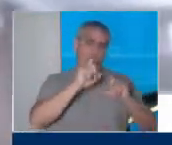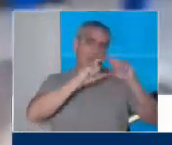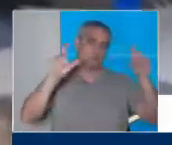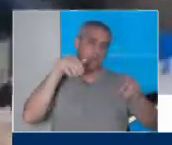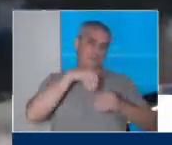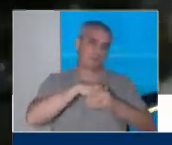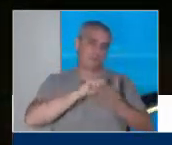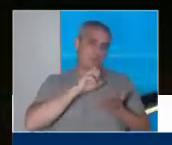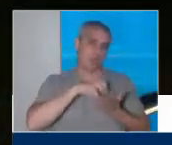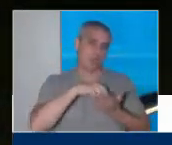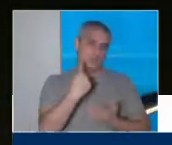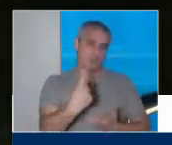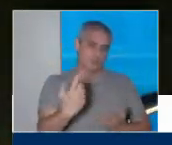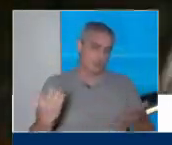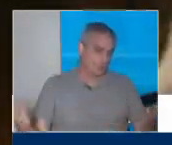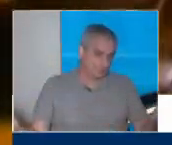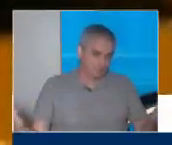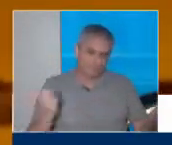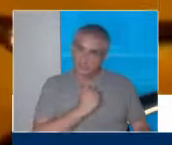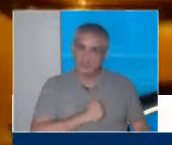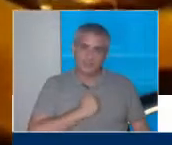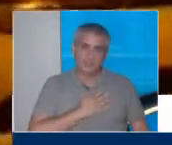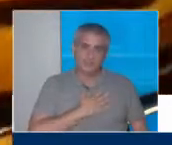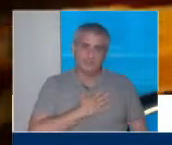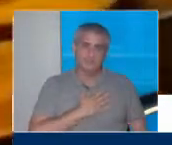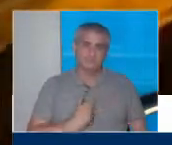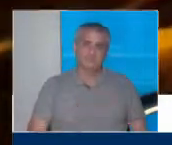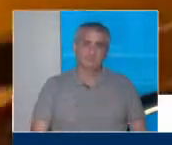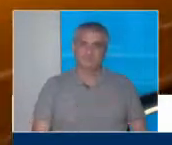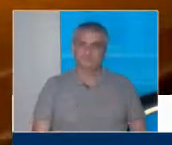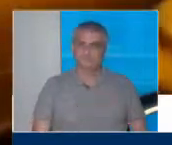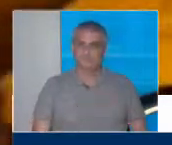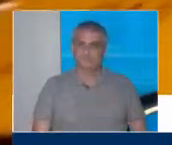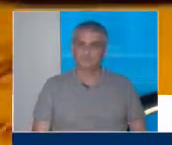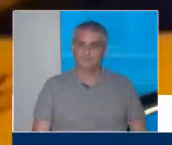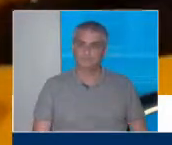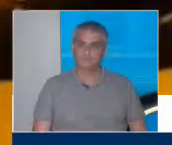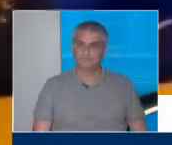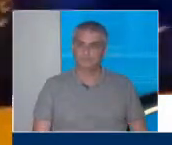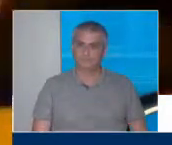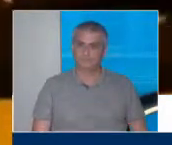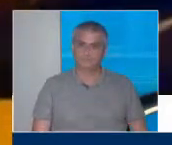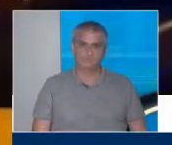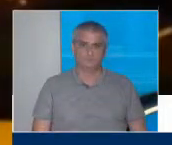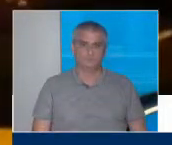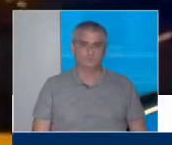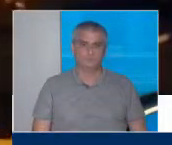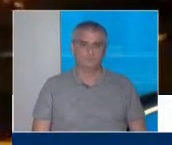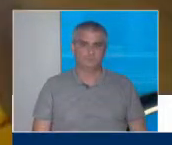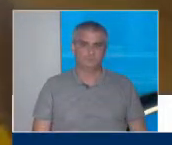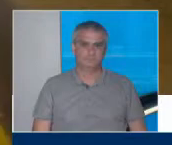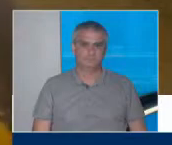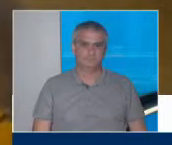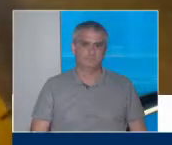הזה. לצערי. כן. אגב, תגיד, זה מסוכן, אלה,